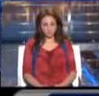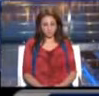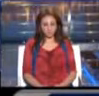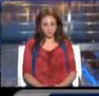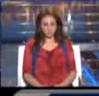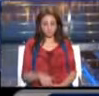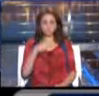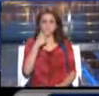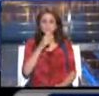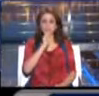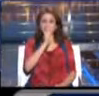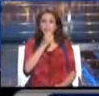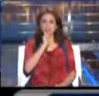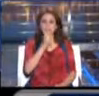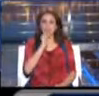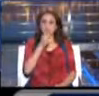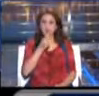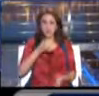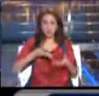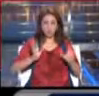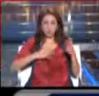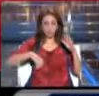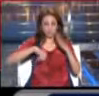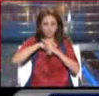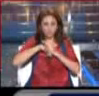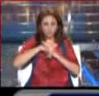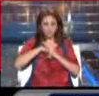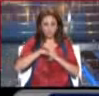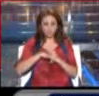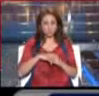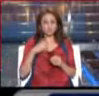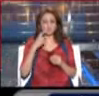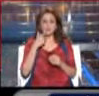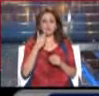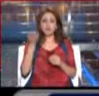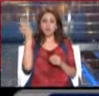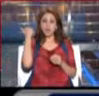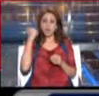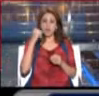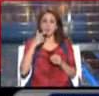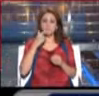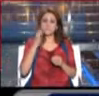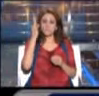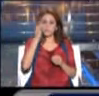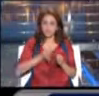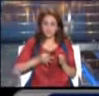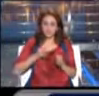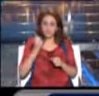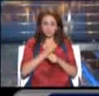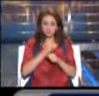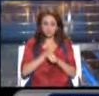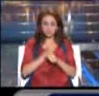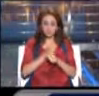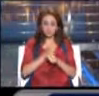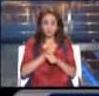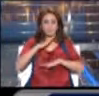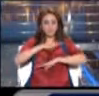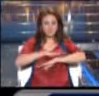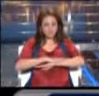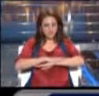عاش الإعلام الرياضي سنوات بلا قيود، وحاول الإعلاميون الالتزام بالأداء المهني، إلا أن